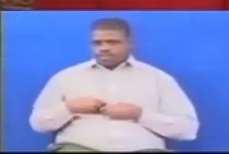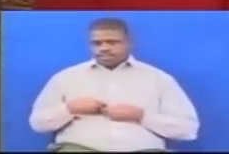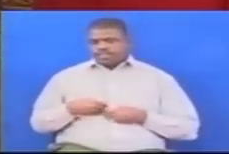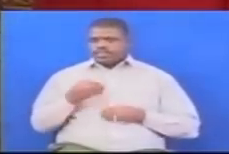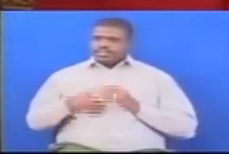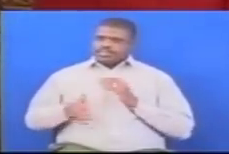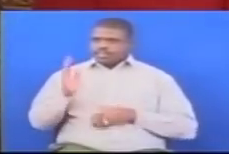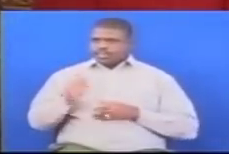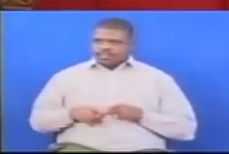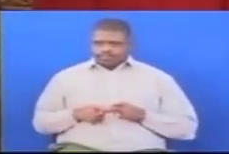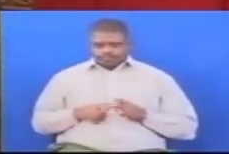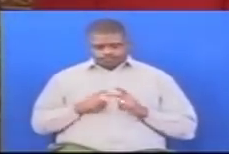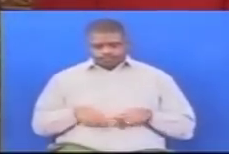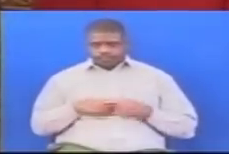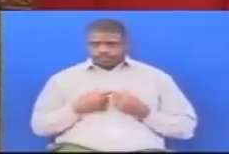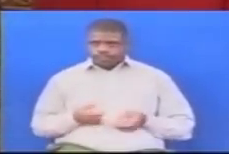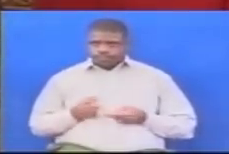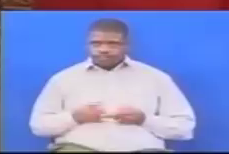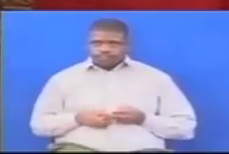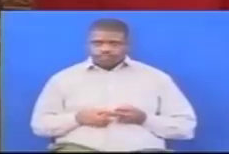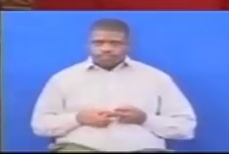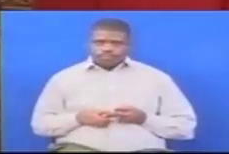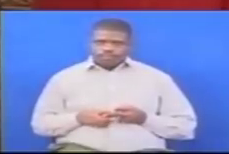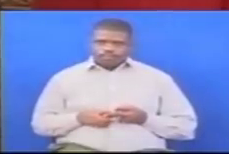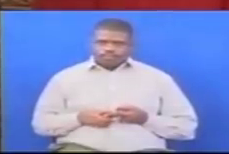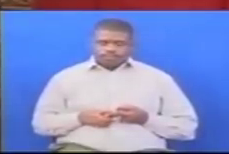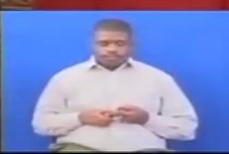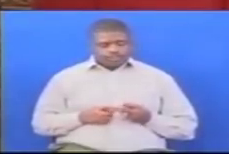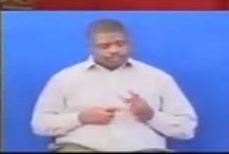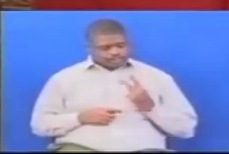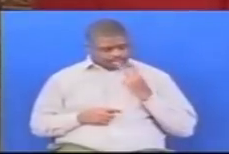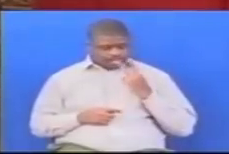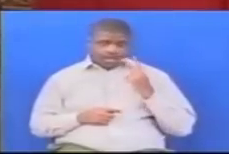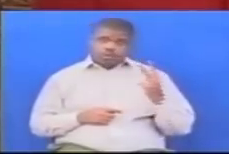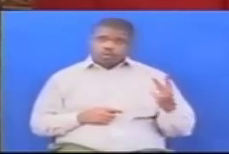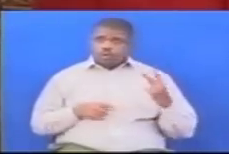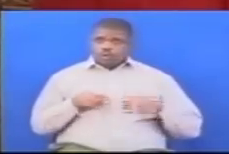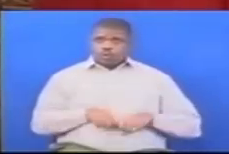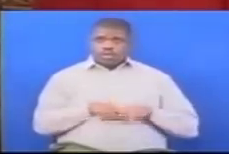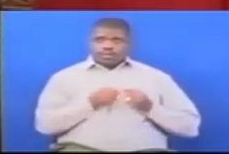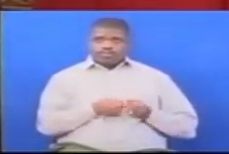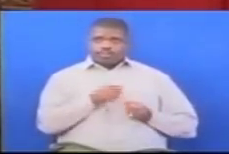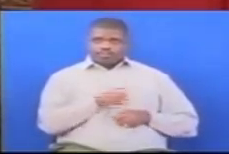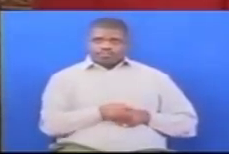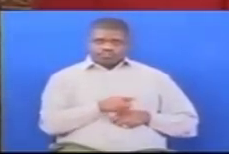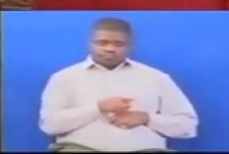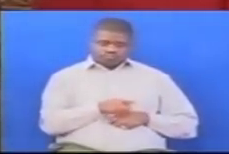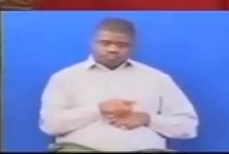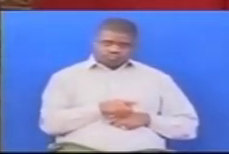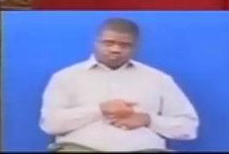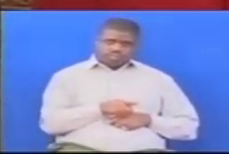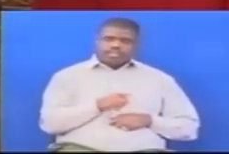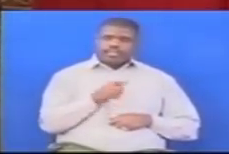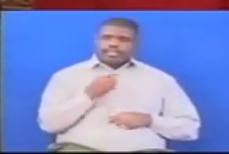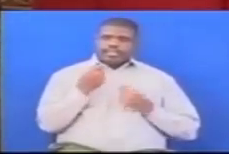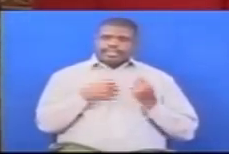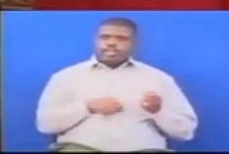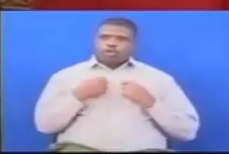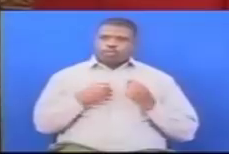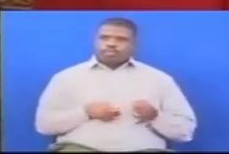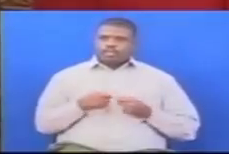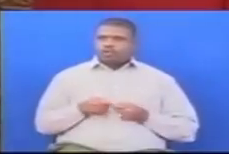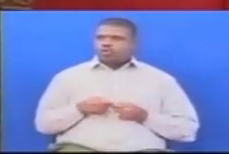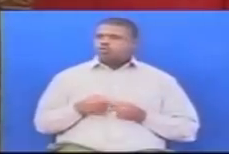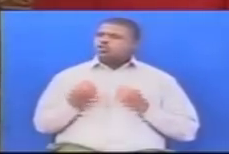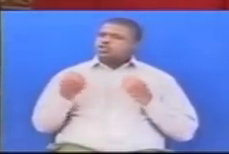ziada. Lakini ninavyoona kwa uharibifu wa bonde la Kilombero itakuwa